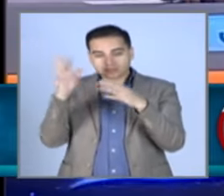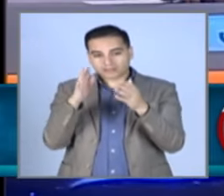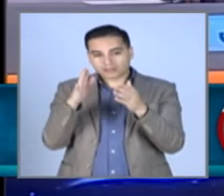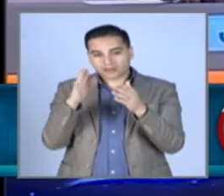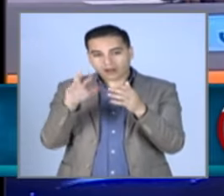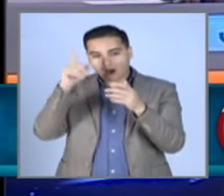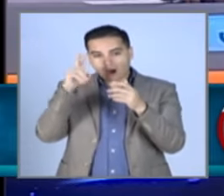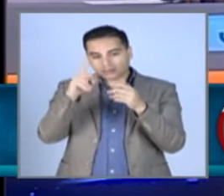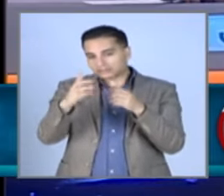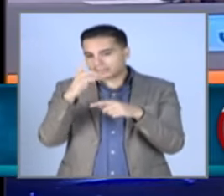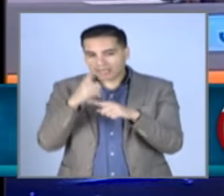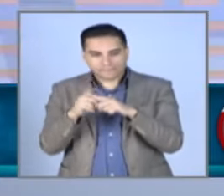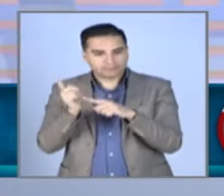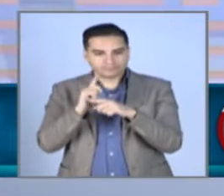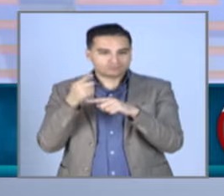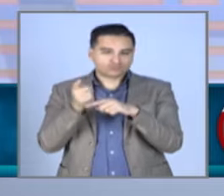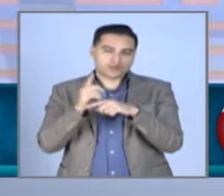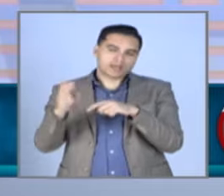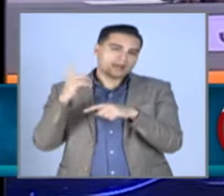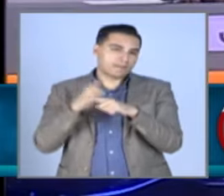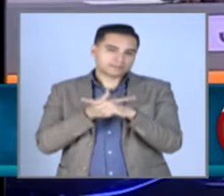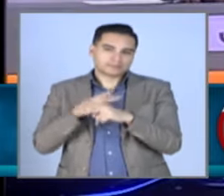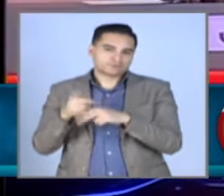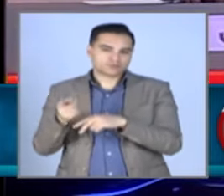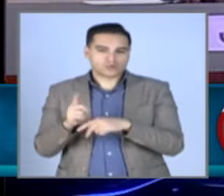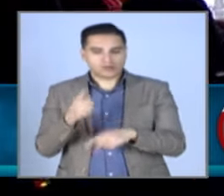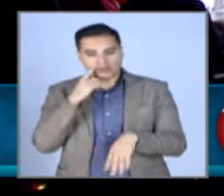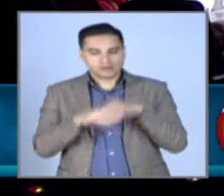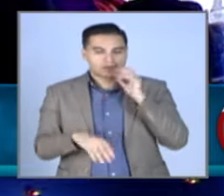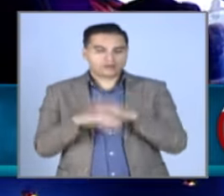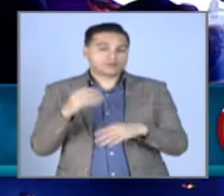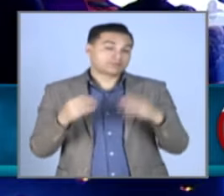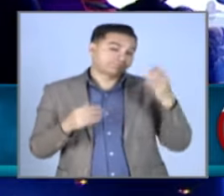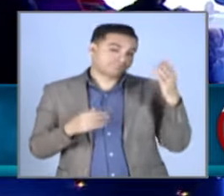1668؟ مختلف معاك، إجابة خاطئة.